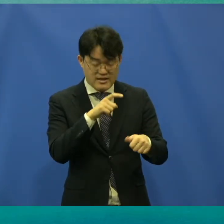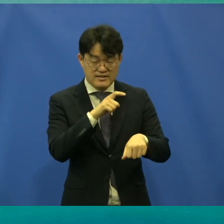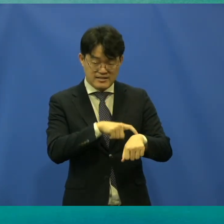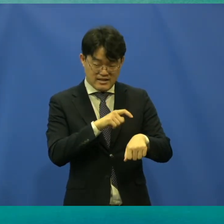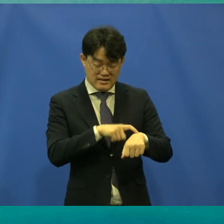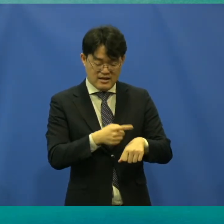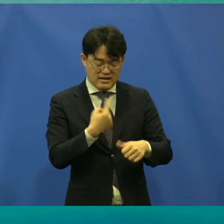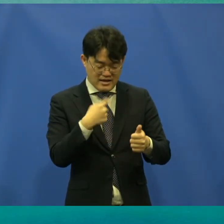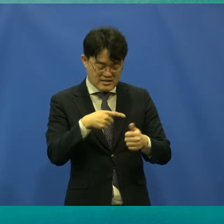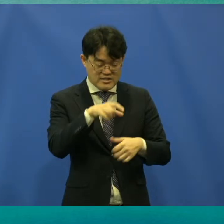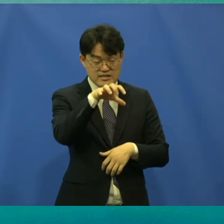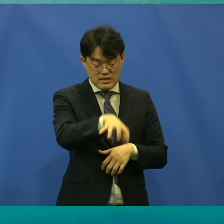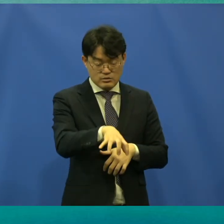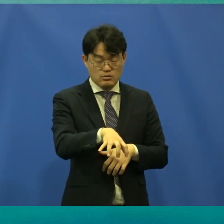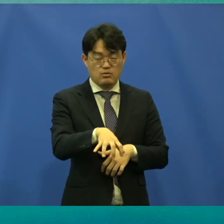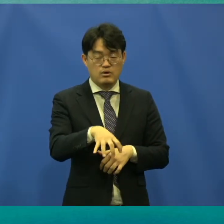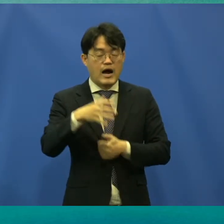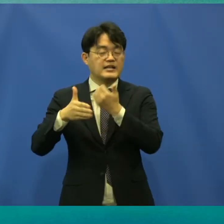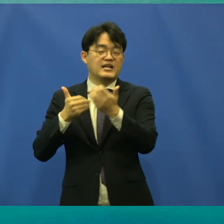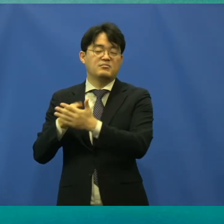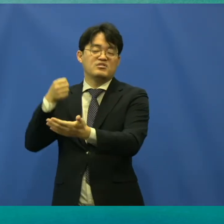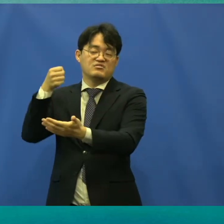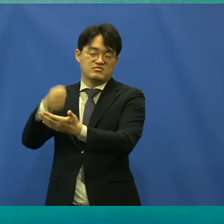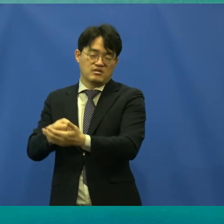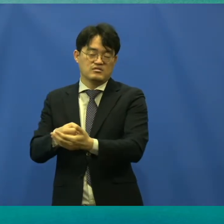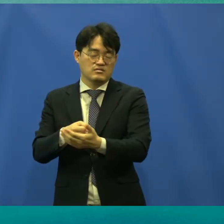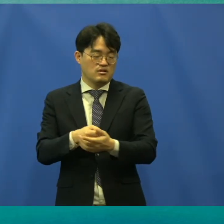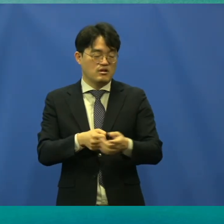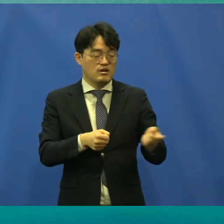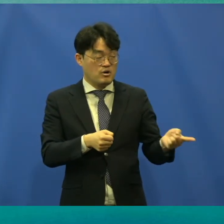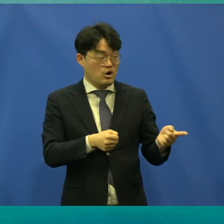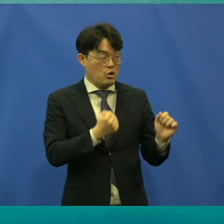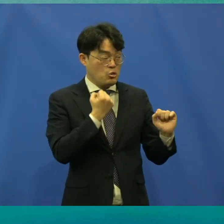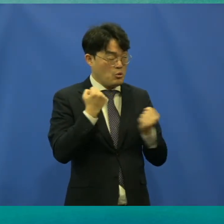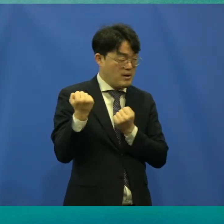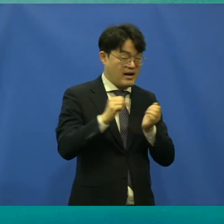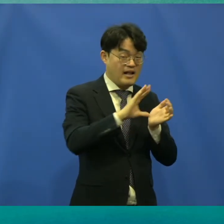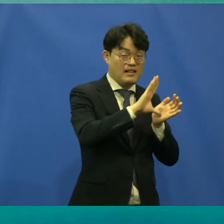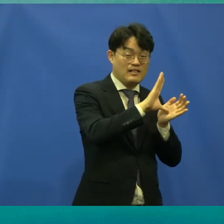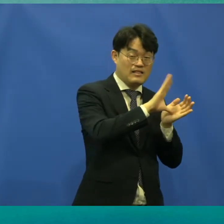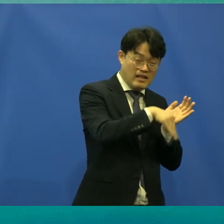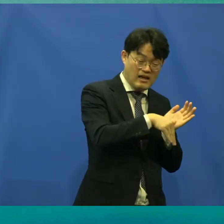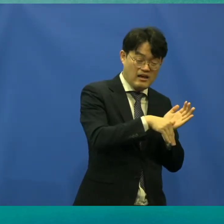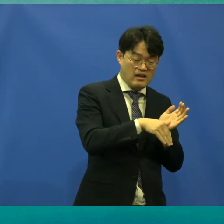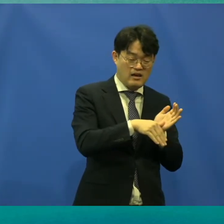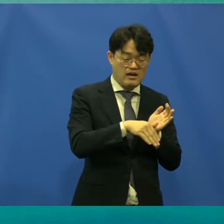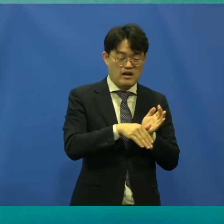매우 열악했습니다. 답답하고 냄새나고 끈적거리는 괴기한 교실.